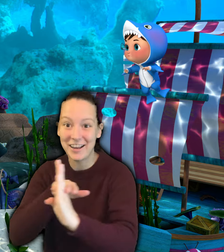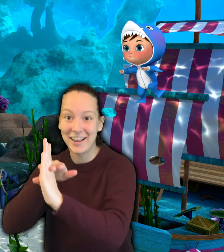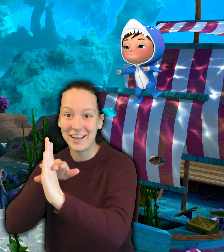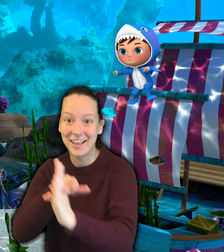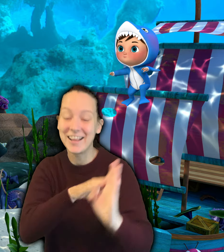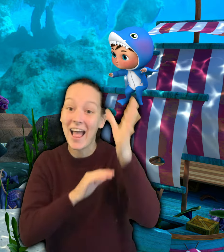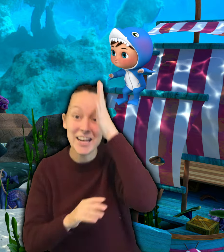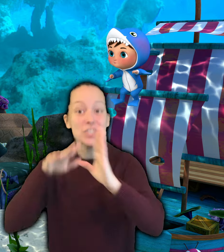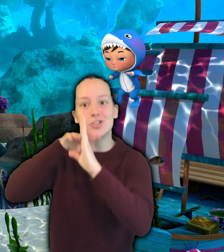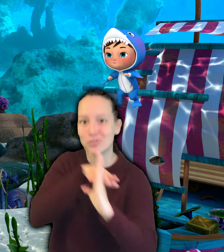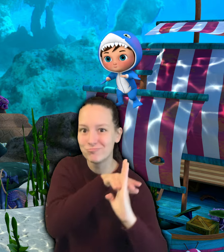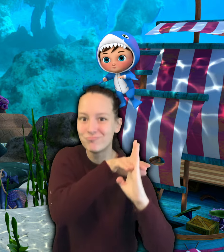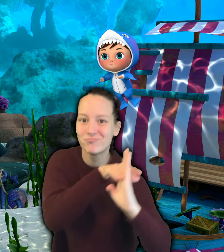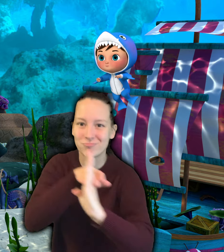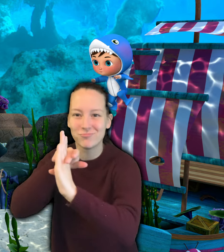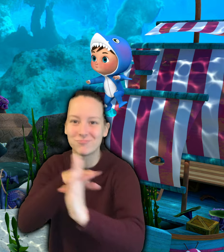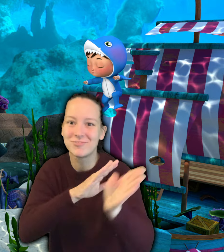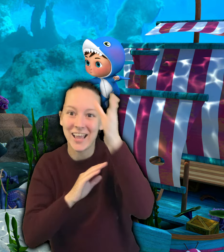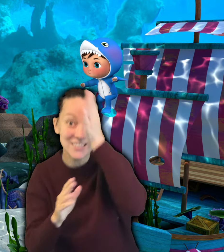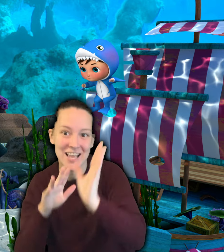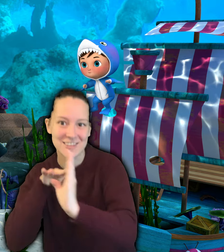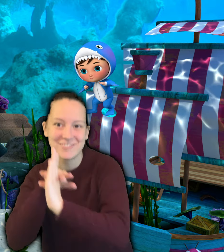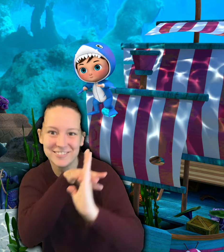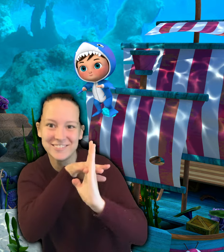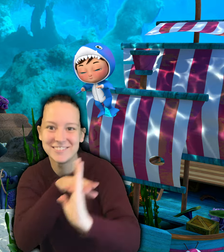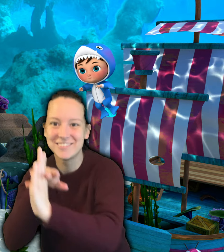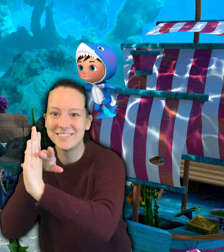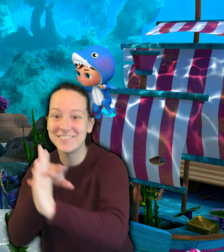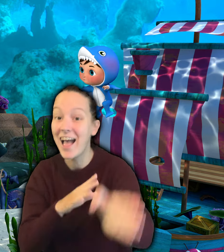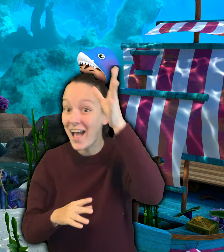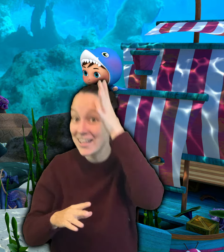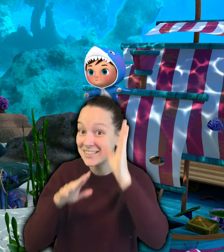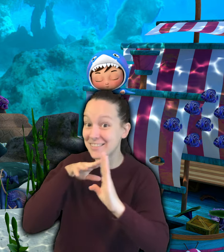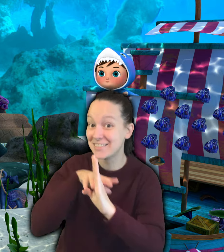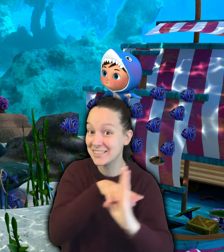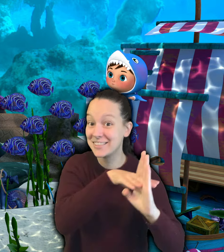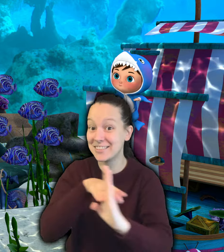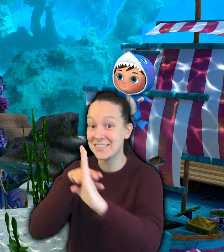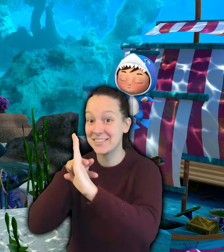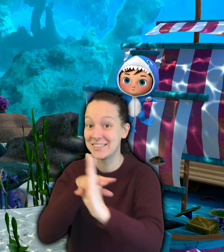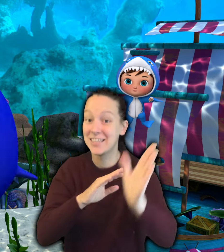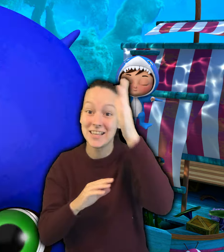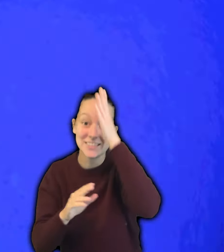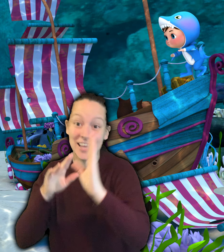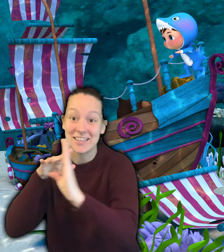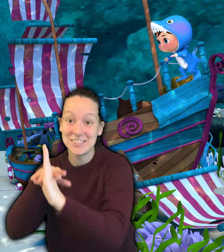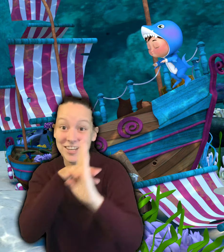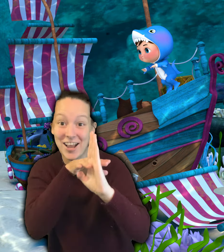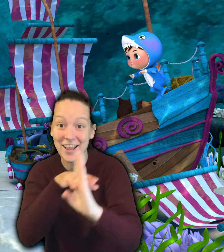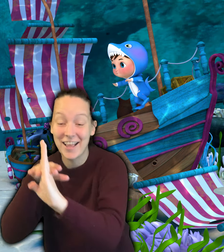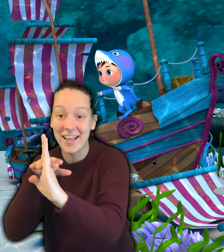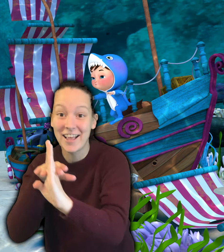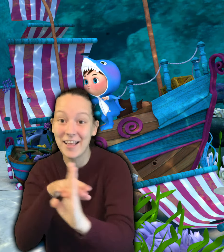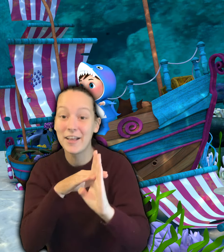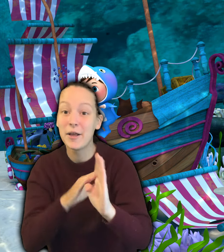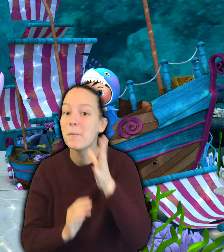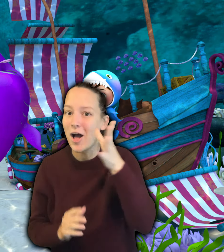パパザメパパザメパパザメパパザメ